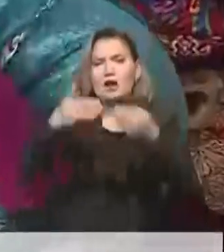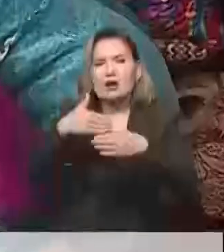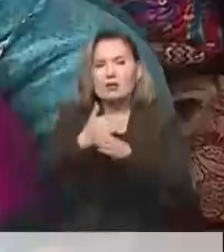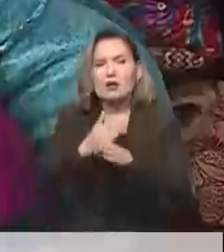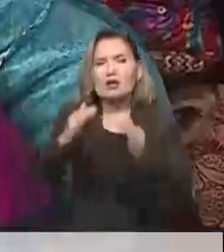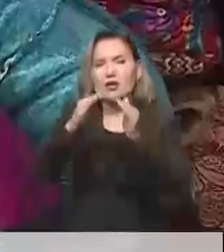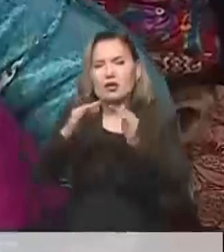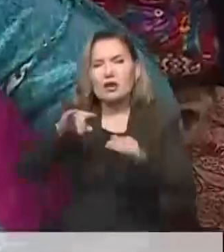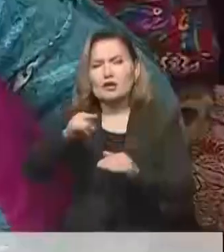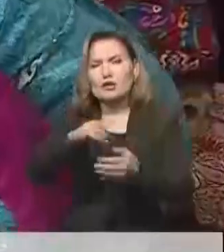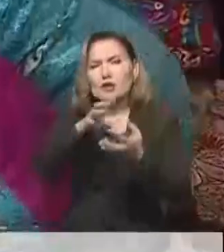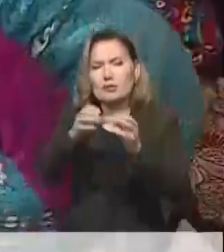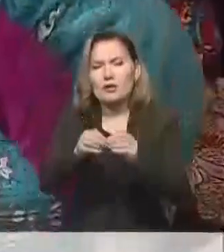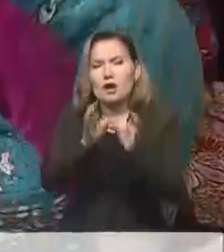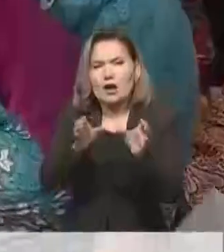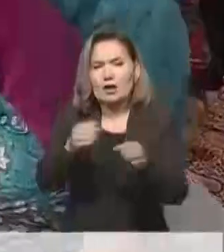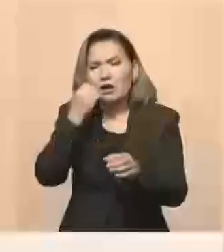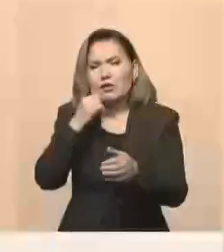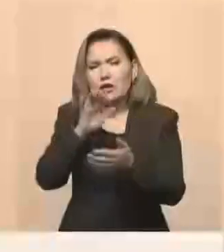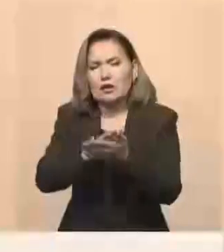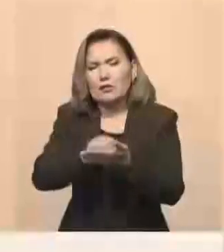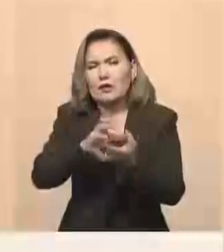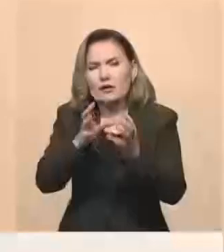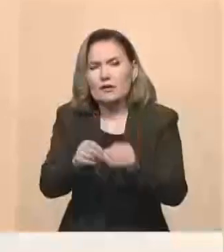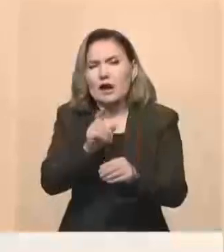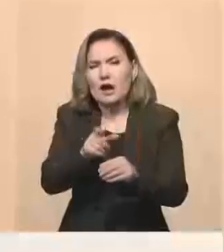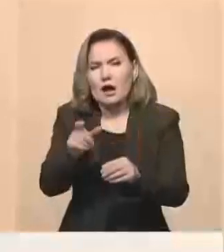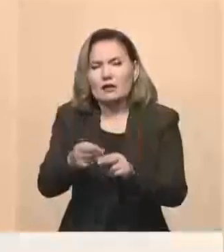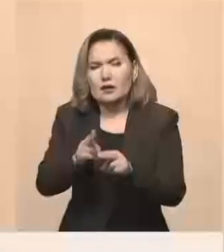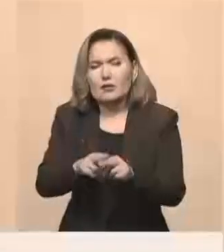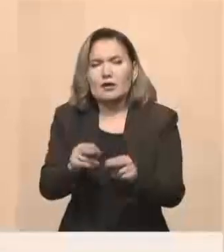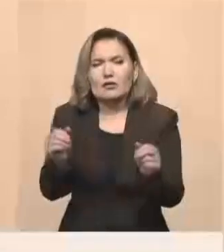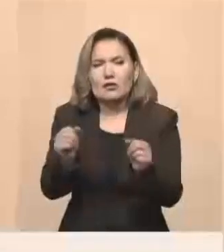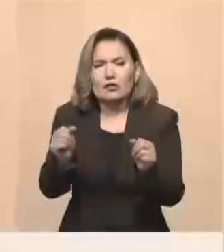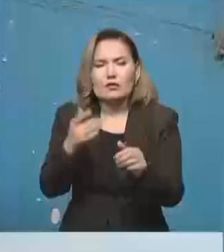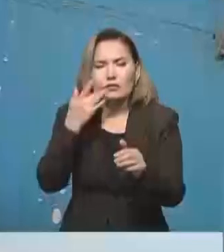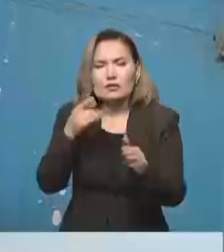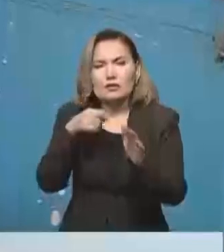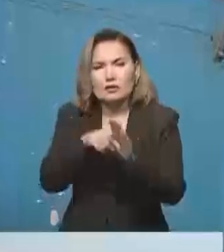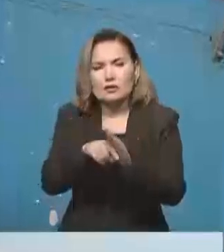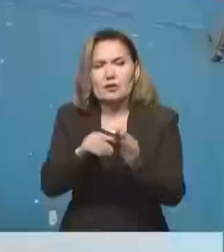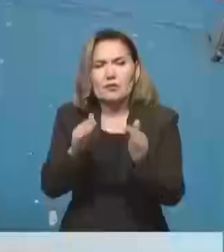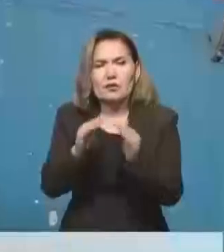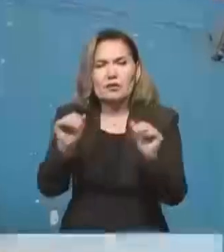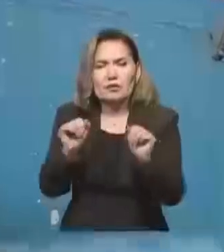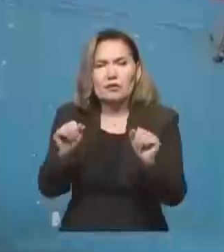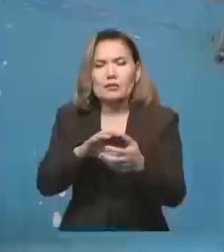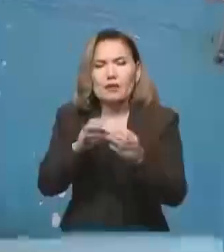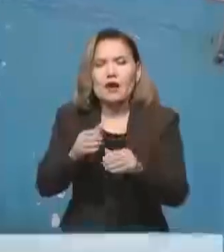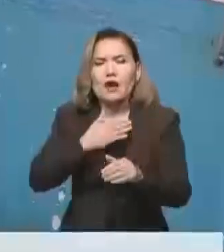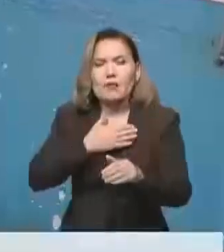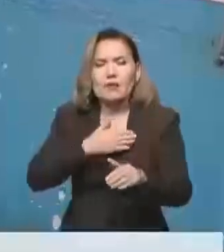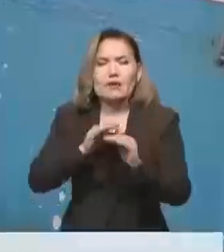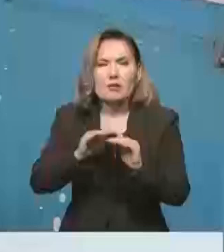жүйесі де ескіргендіктен тұрғындардың дені сыз өтіп, сырқатты болған. Балдар ауыр, келімді ауыр, астма балдар. Бір үлкен